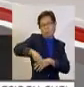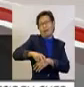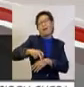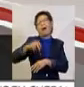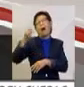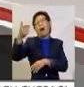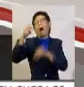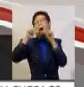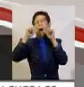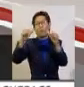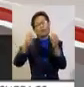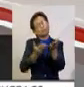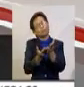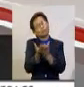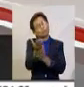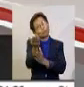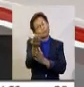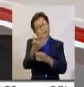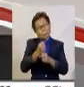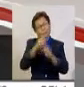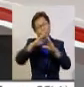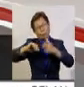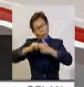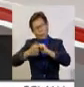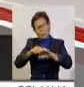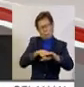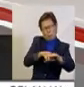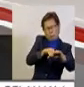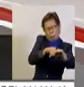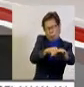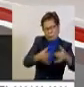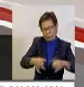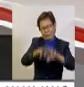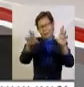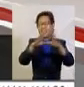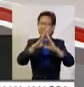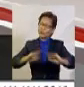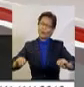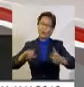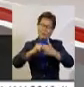awam. Ia secara tidak langsung dapat mengatasi kesesakan jalan raya.